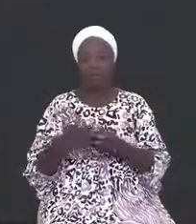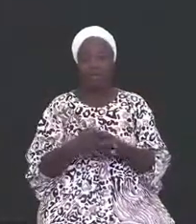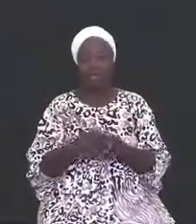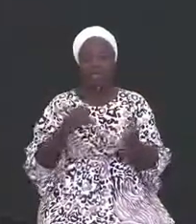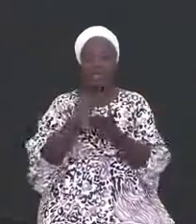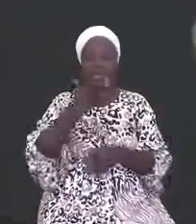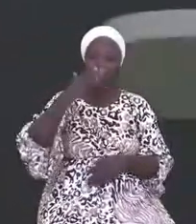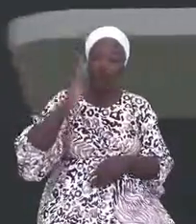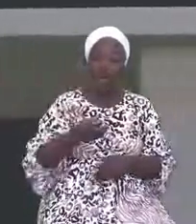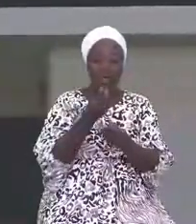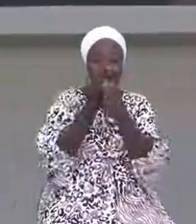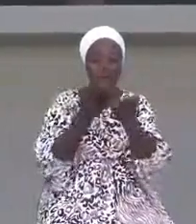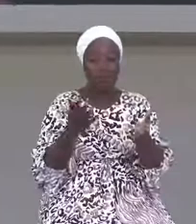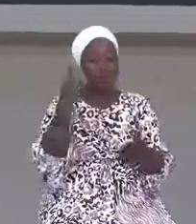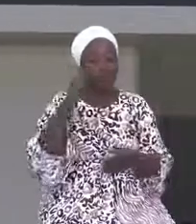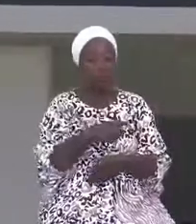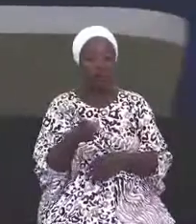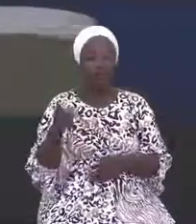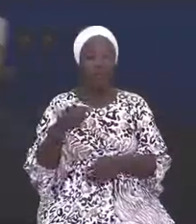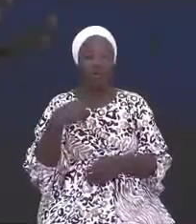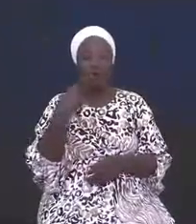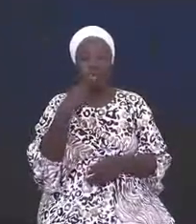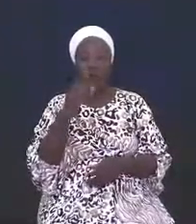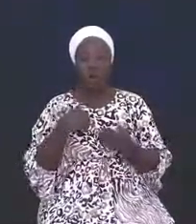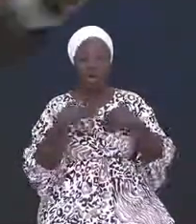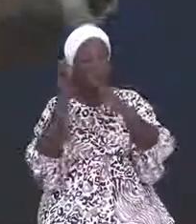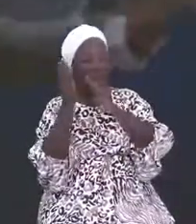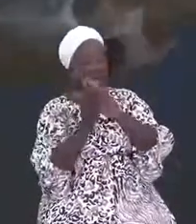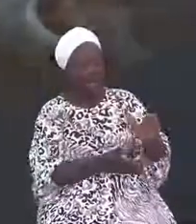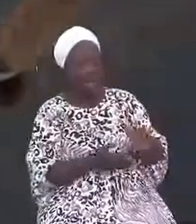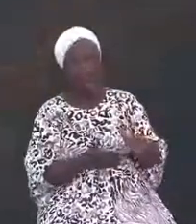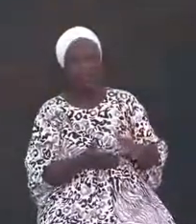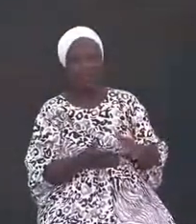C'est une mauvaise nouvelle pour ceux qui n'ont rien quitté.